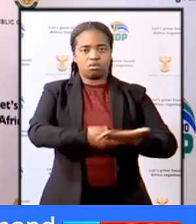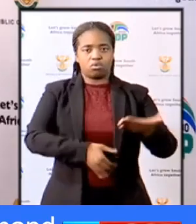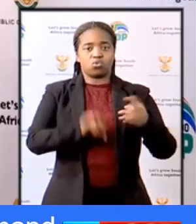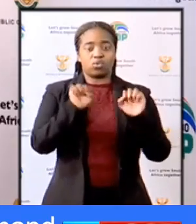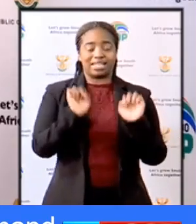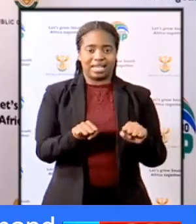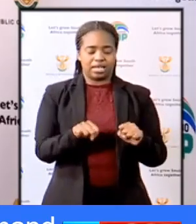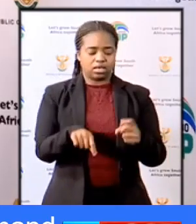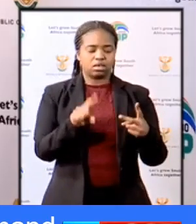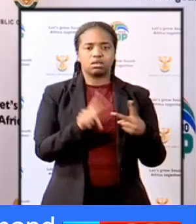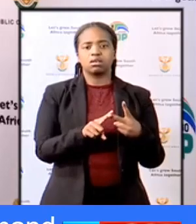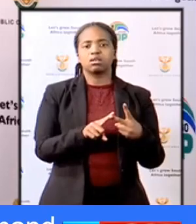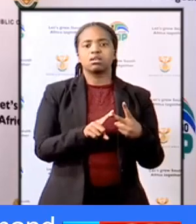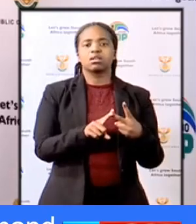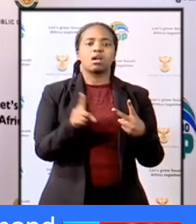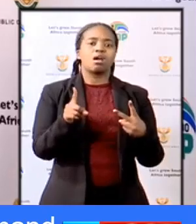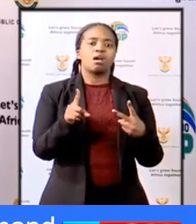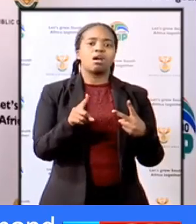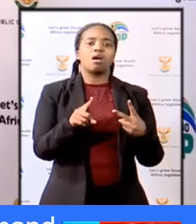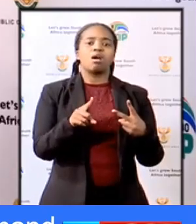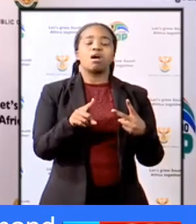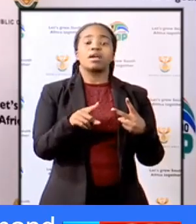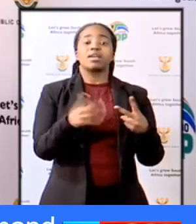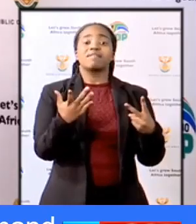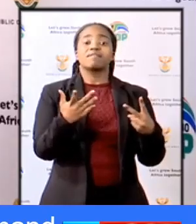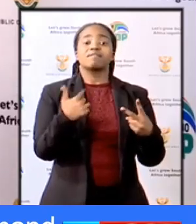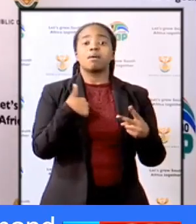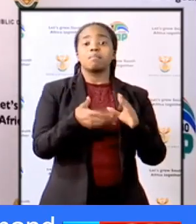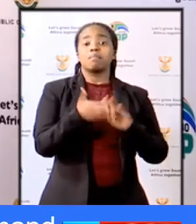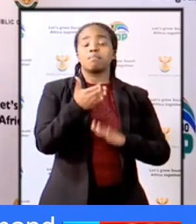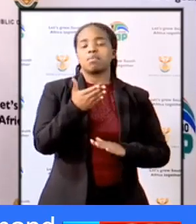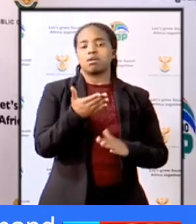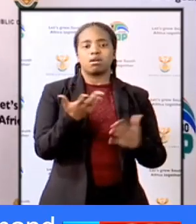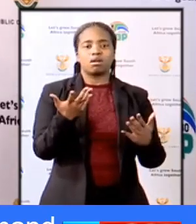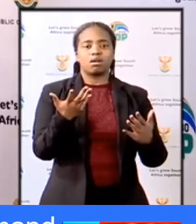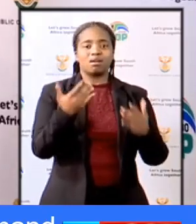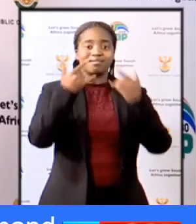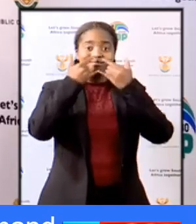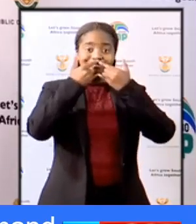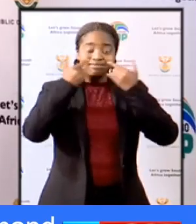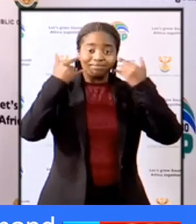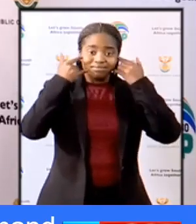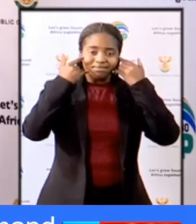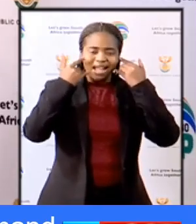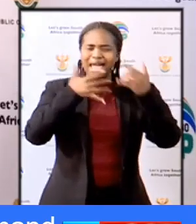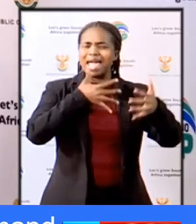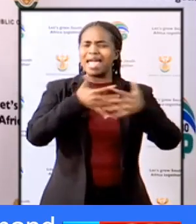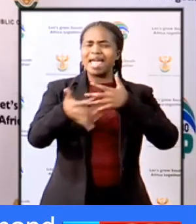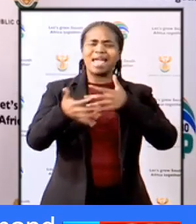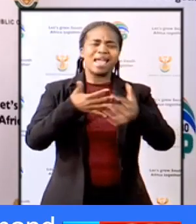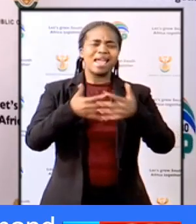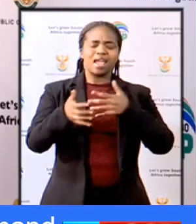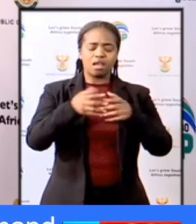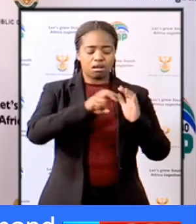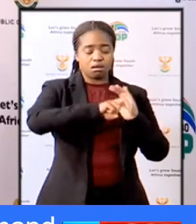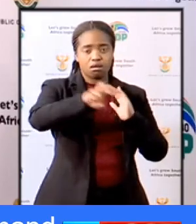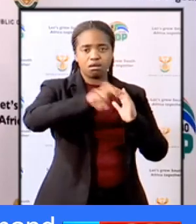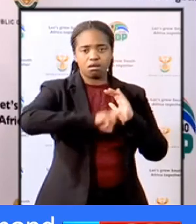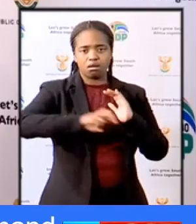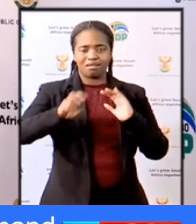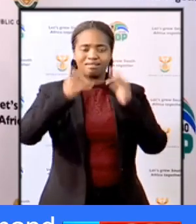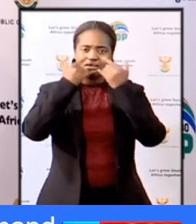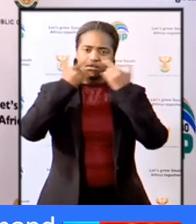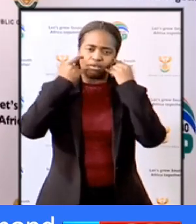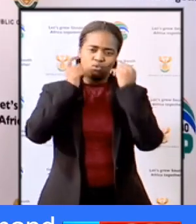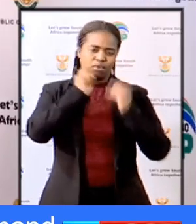Ezokuthutha kusenjalo, kufanele ukuthi uma uya kwezokuthutha ugqoke isifonyo noma uphuma nje endlini yakho kufanele